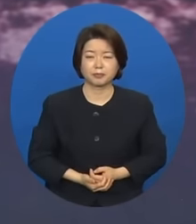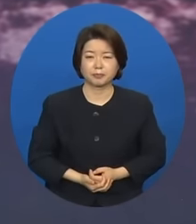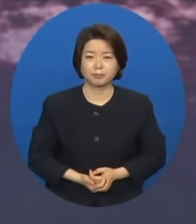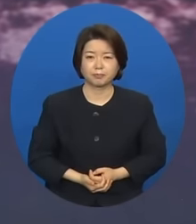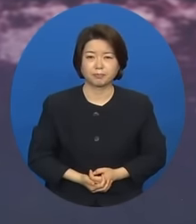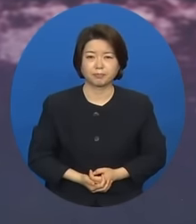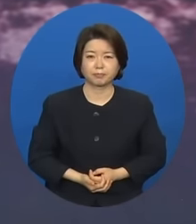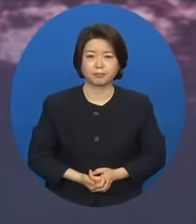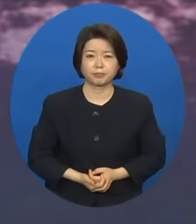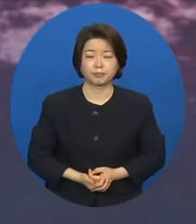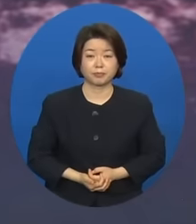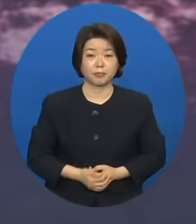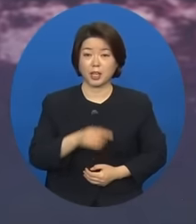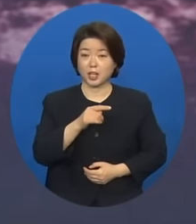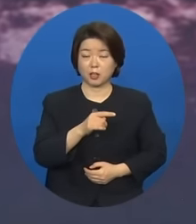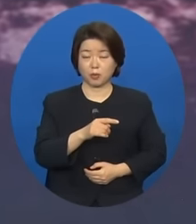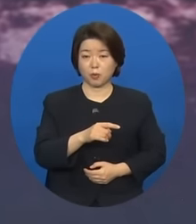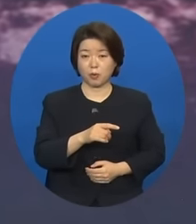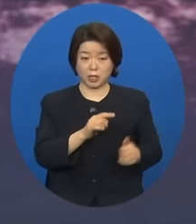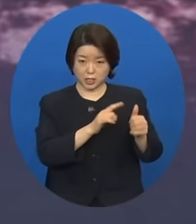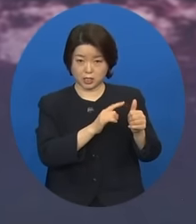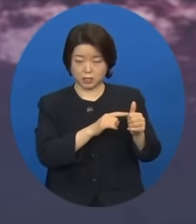그립 이분이